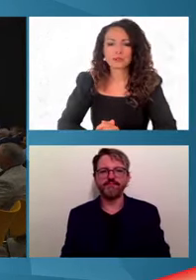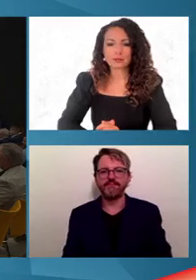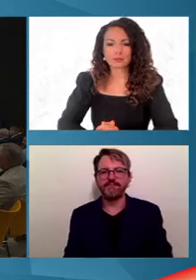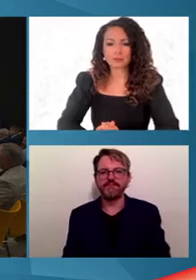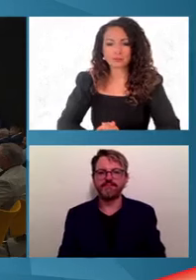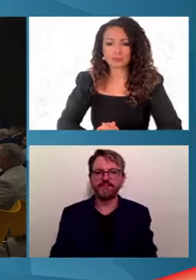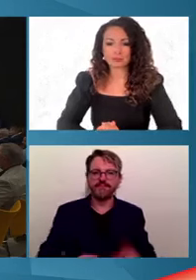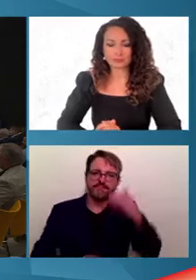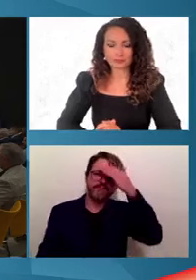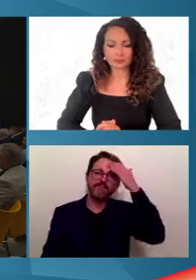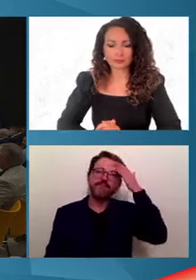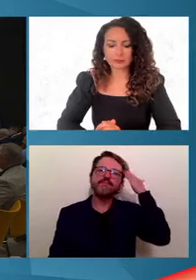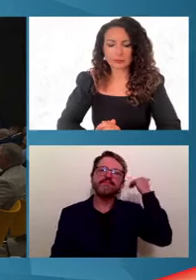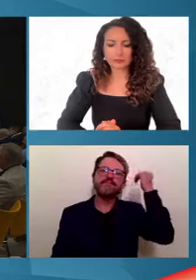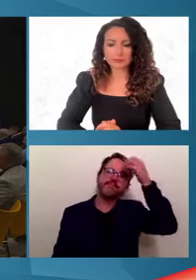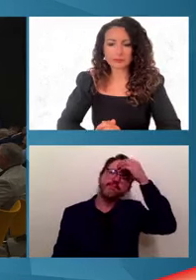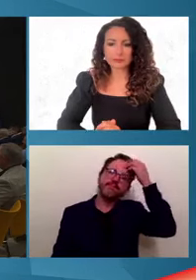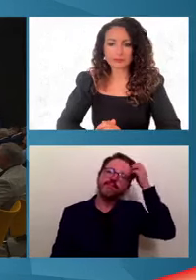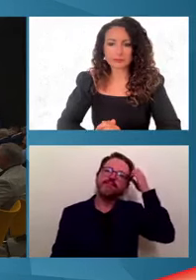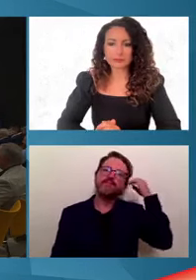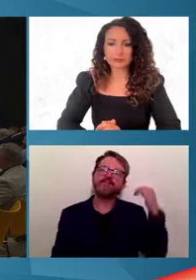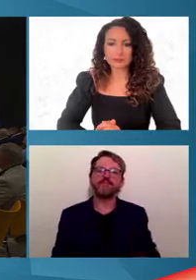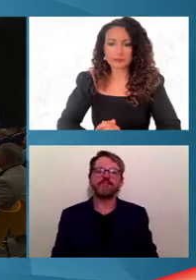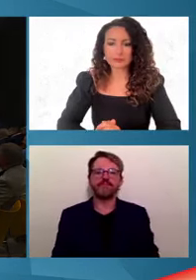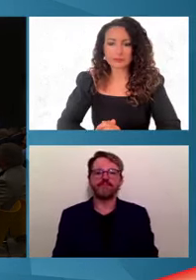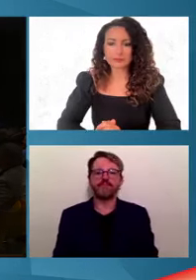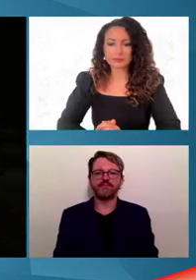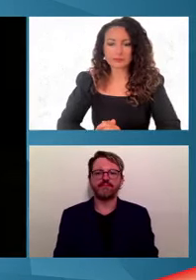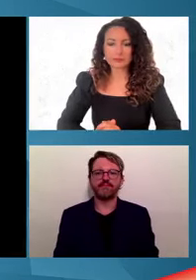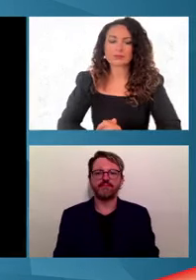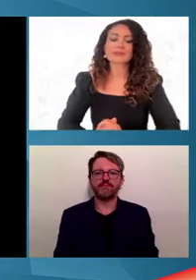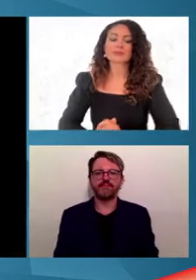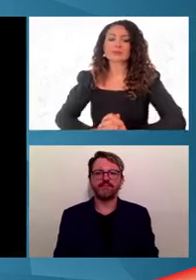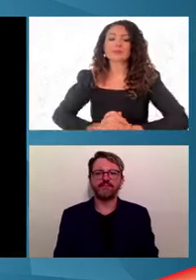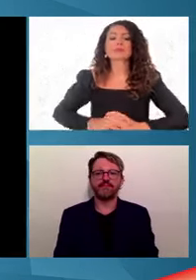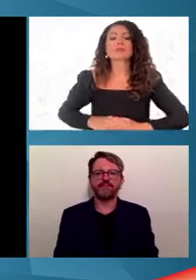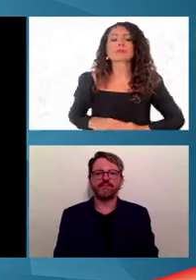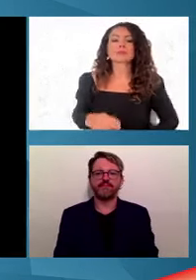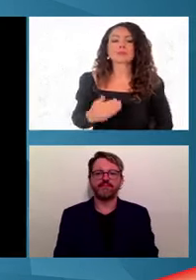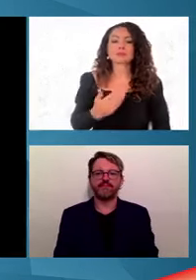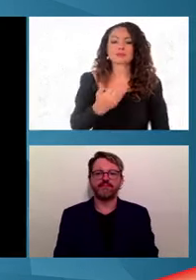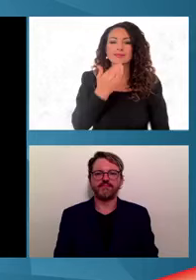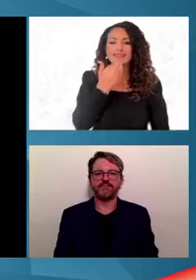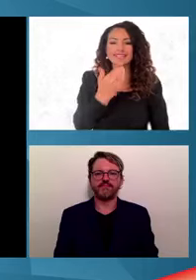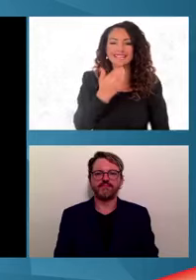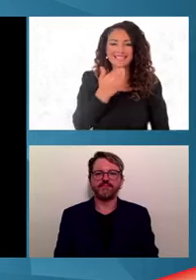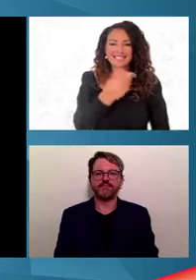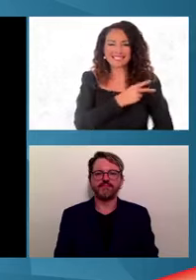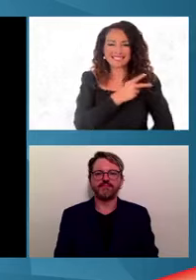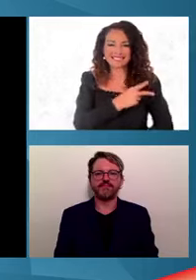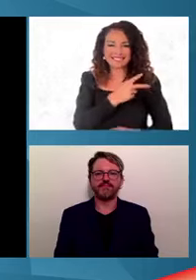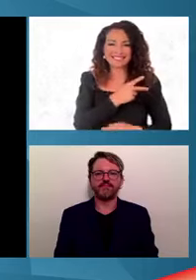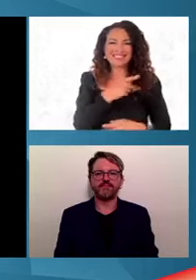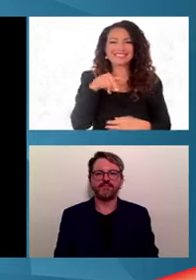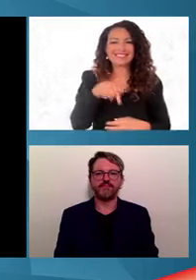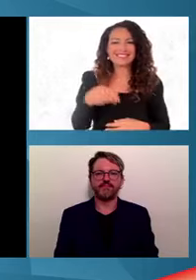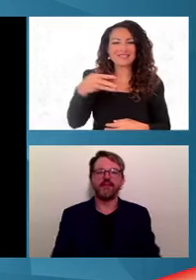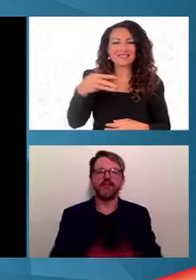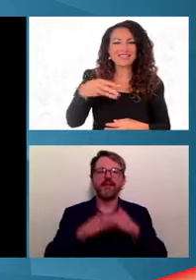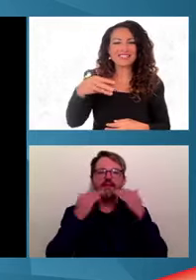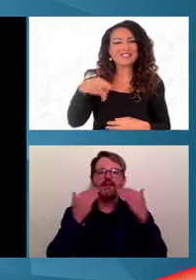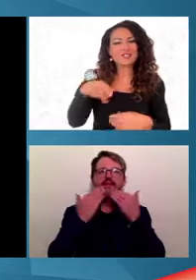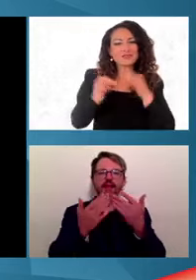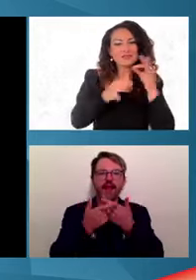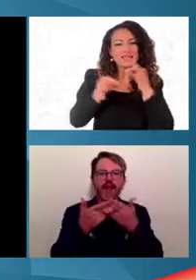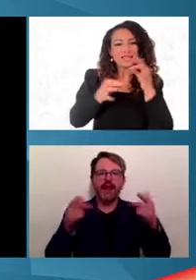Grazie Assessore Massimo Essone per le sue considerazioni e complimenti alla nostra disegnatrice che sicuramente, insomma, è stata